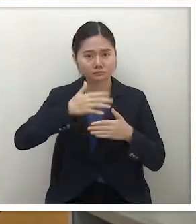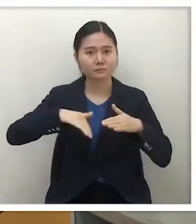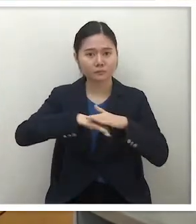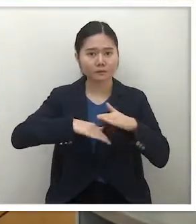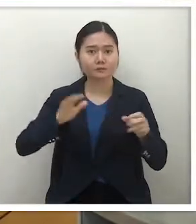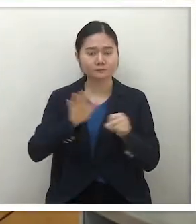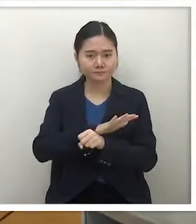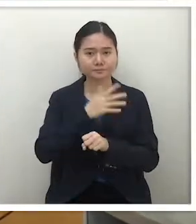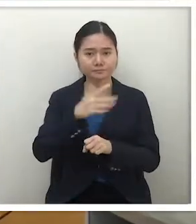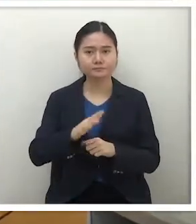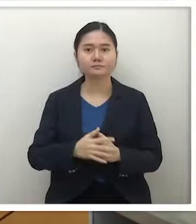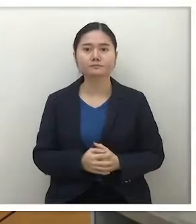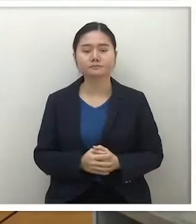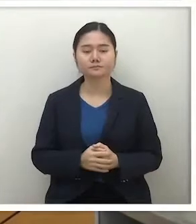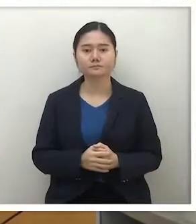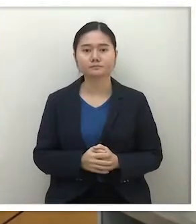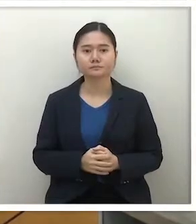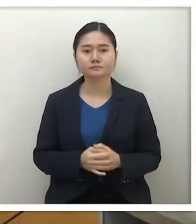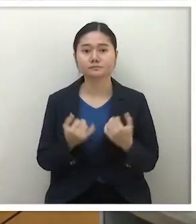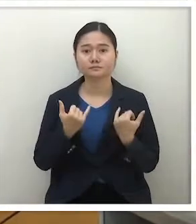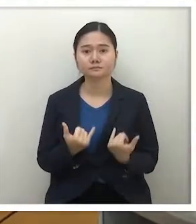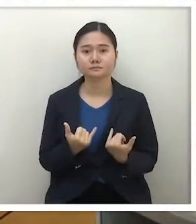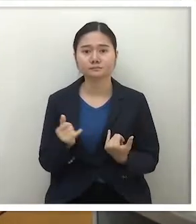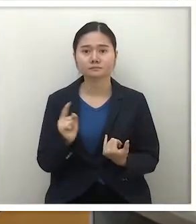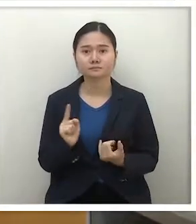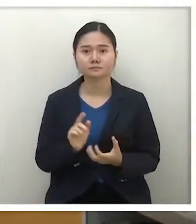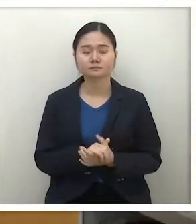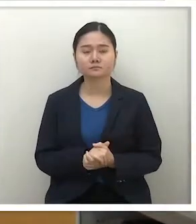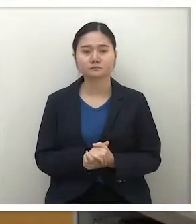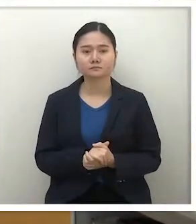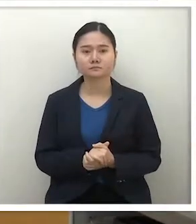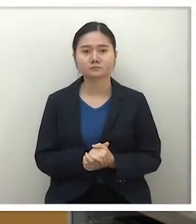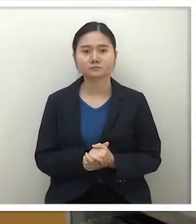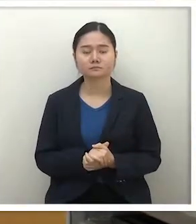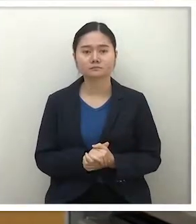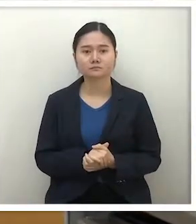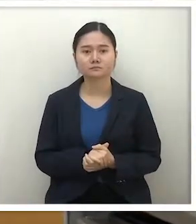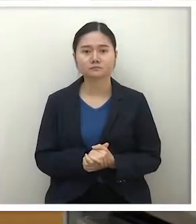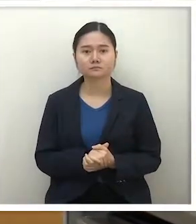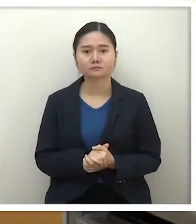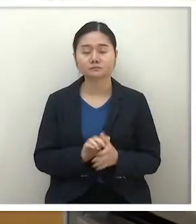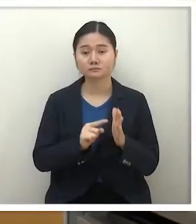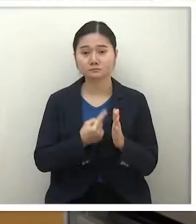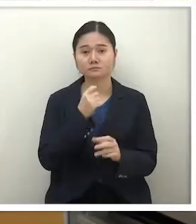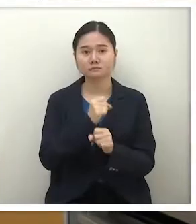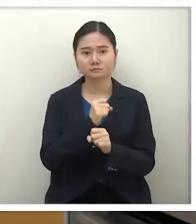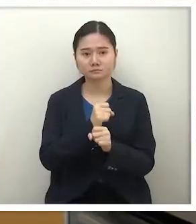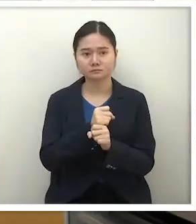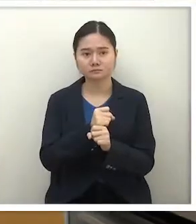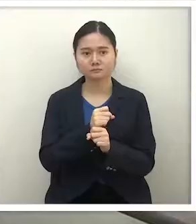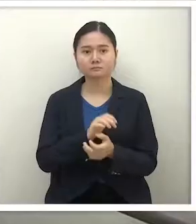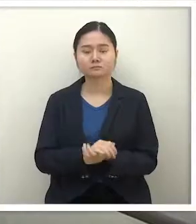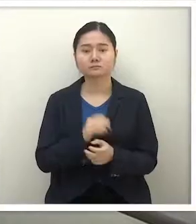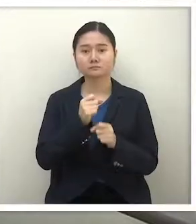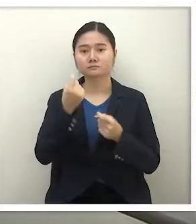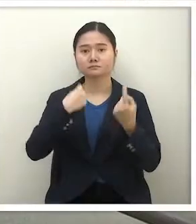ครบถ้วนทั้งหมดแล้วนะทีนี้เดี๋ยวเราจะเริ่มในเรื่องของการทำ